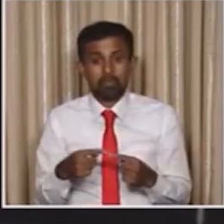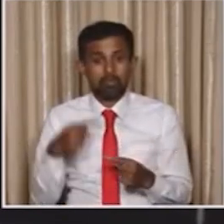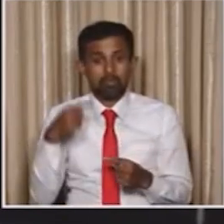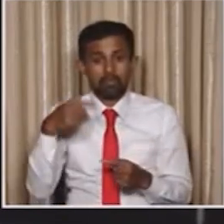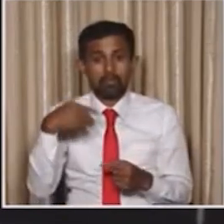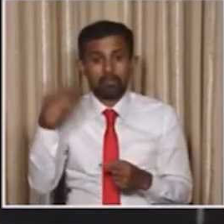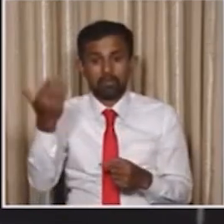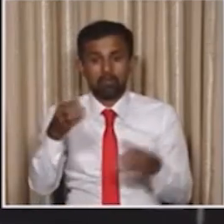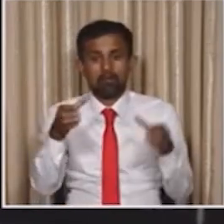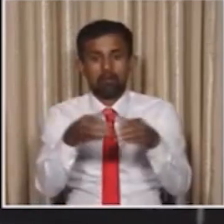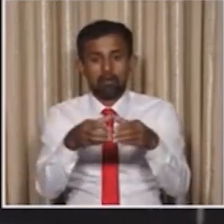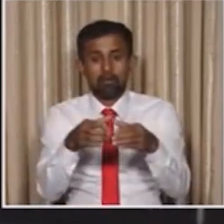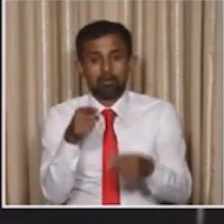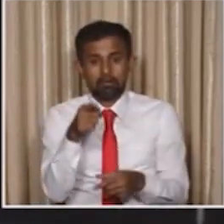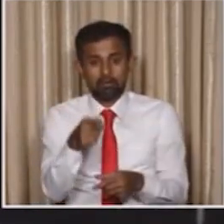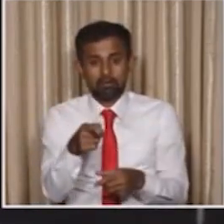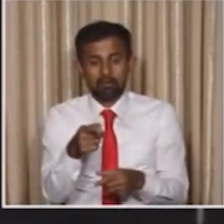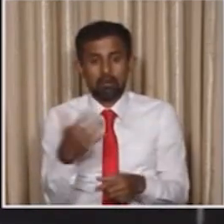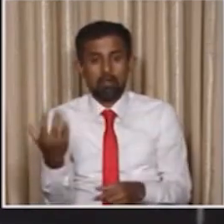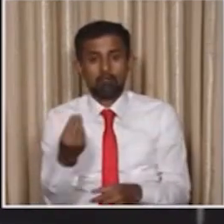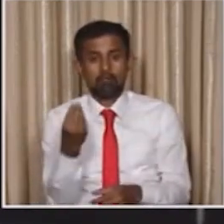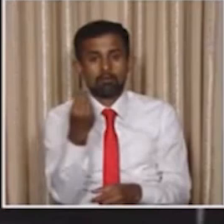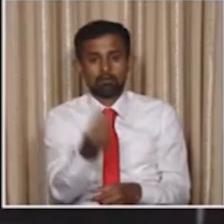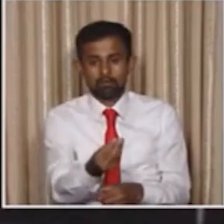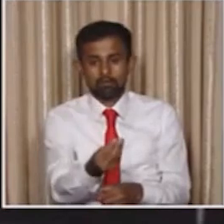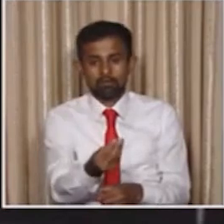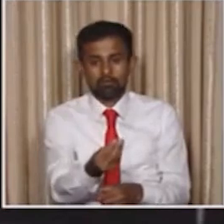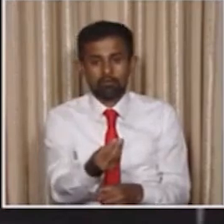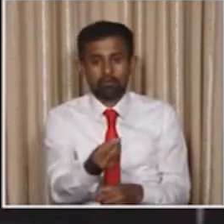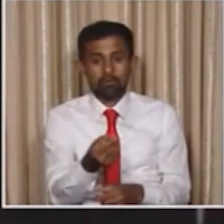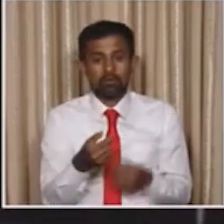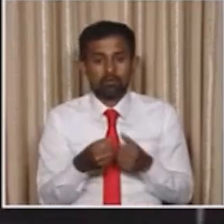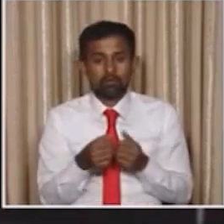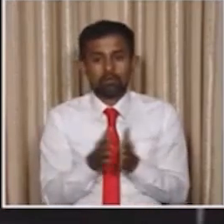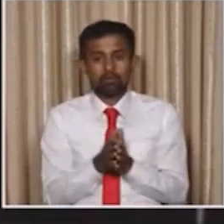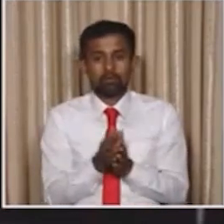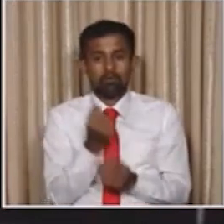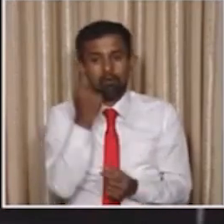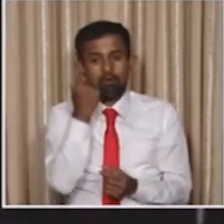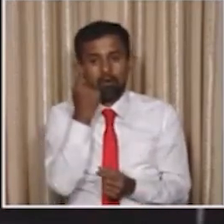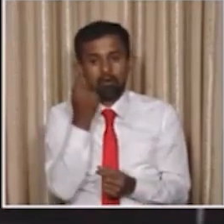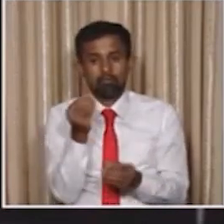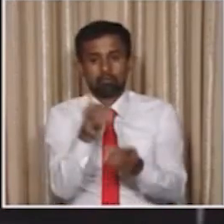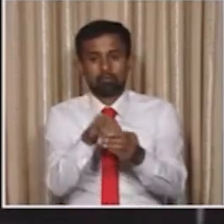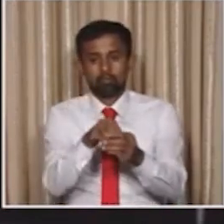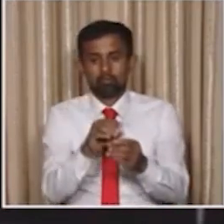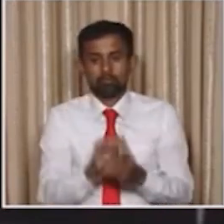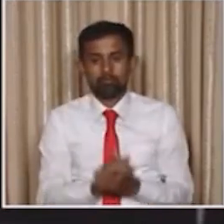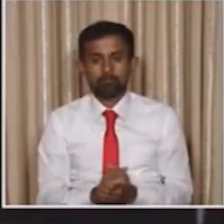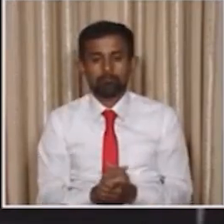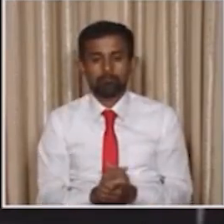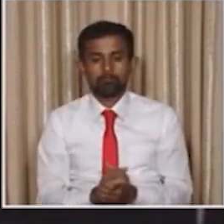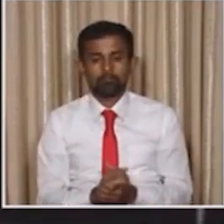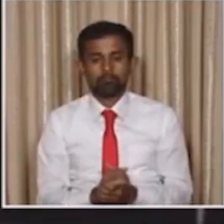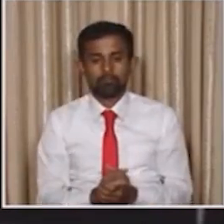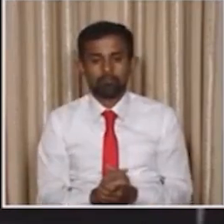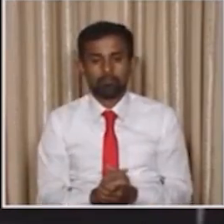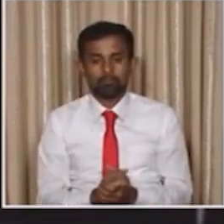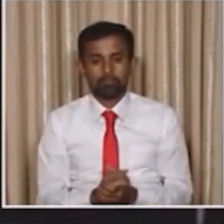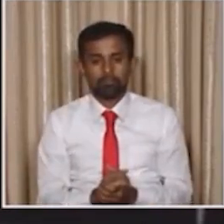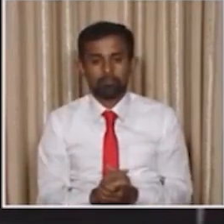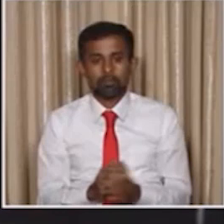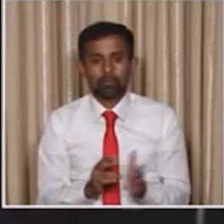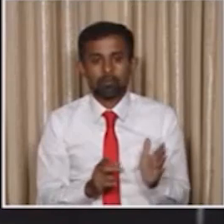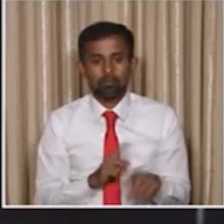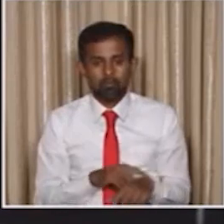එළියේ ඉන්න කණ්ඩායම් වලට අවස්ථාව සලසලා තිබෙනවා තම තමන්ගේ අදහස් ඇතුළත් කරන්න. ඒකෙන් කියන්නේ කාලයක්